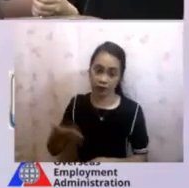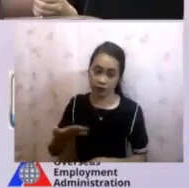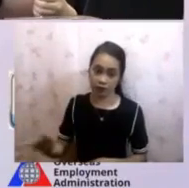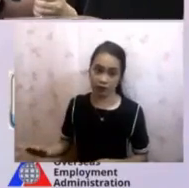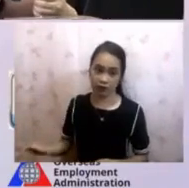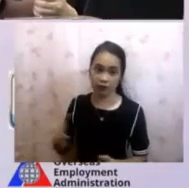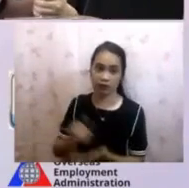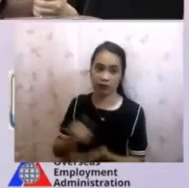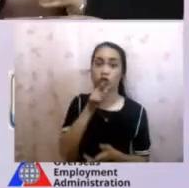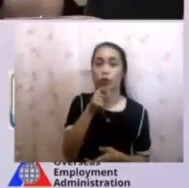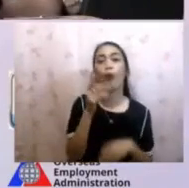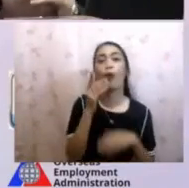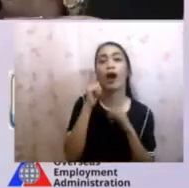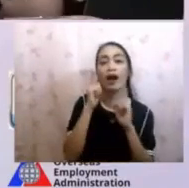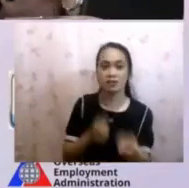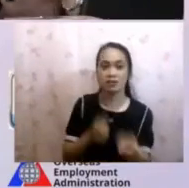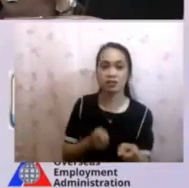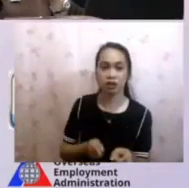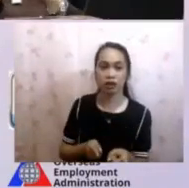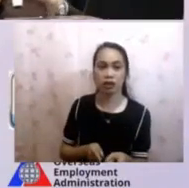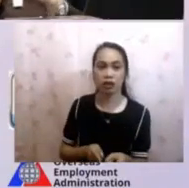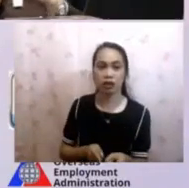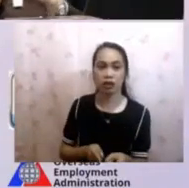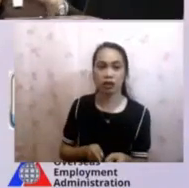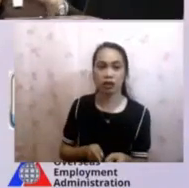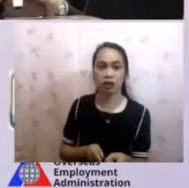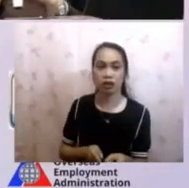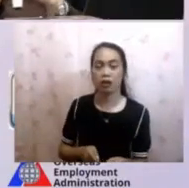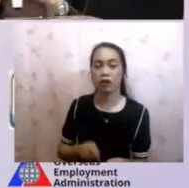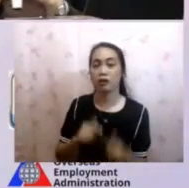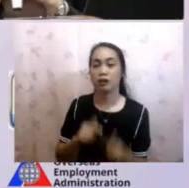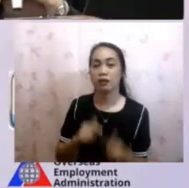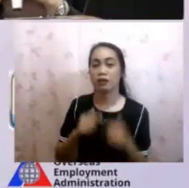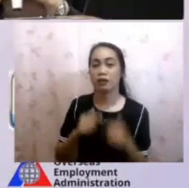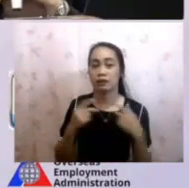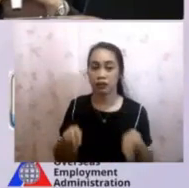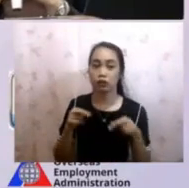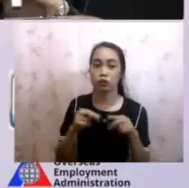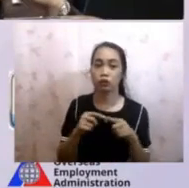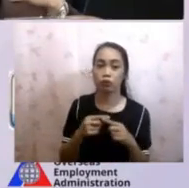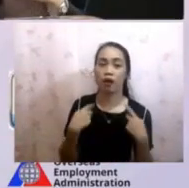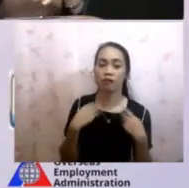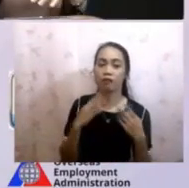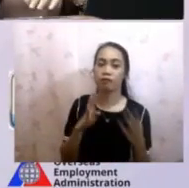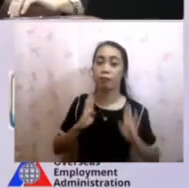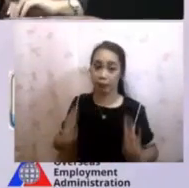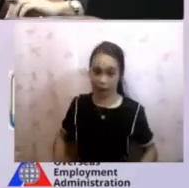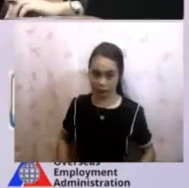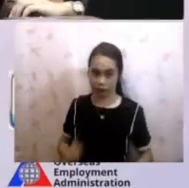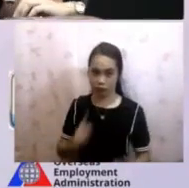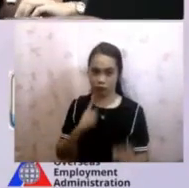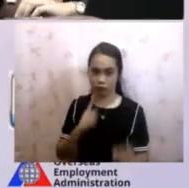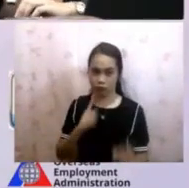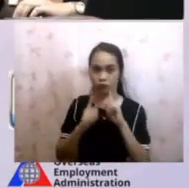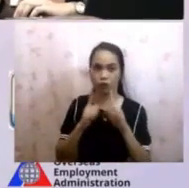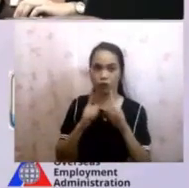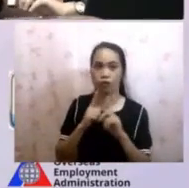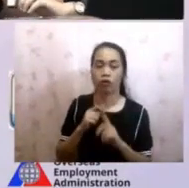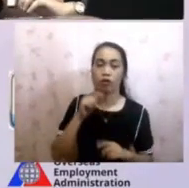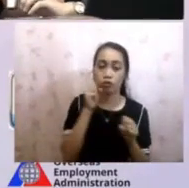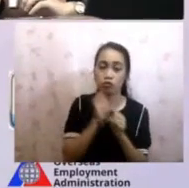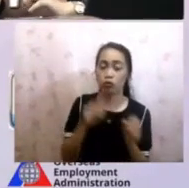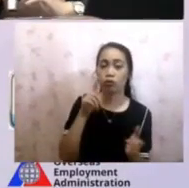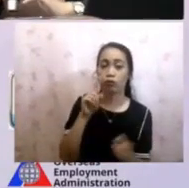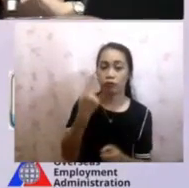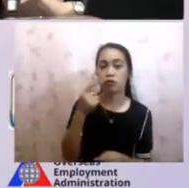yourself during the interview is also important. So maintain eye contact but never stare. Lain sa siguro